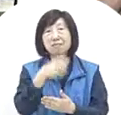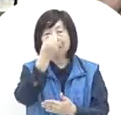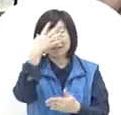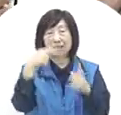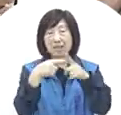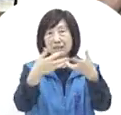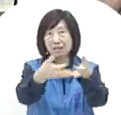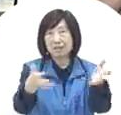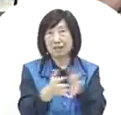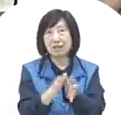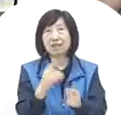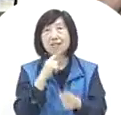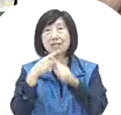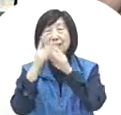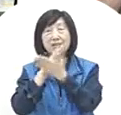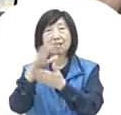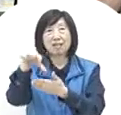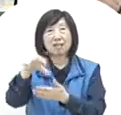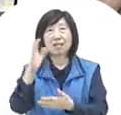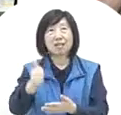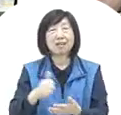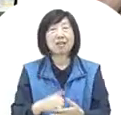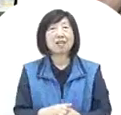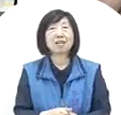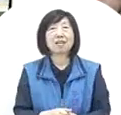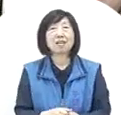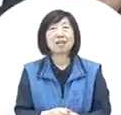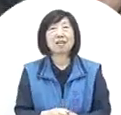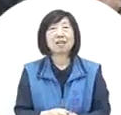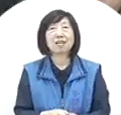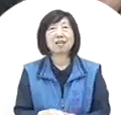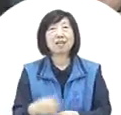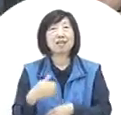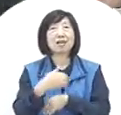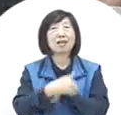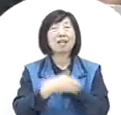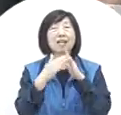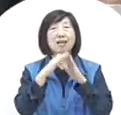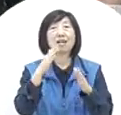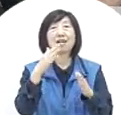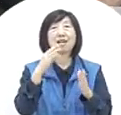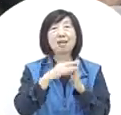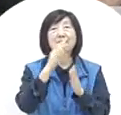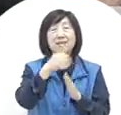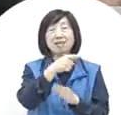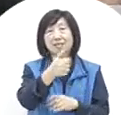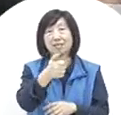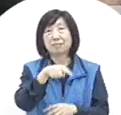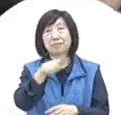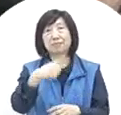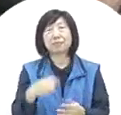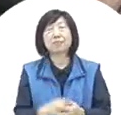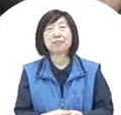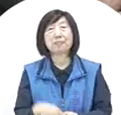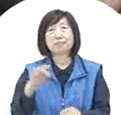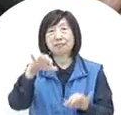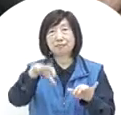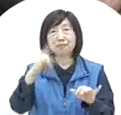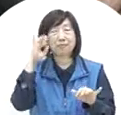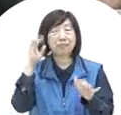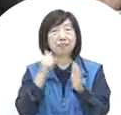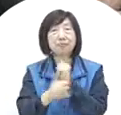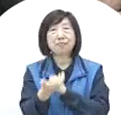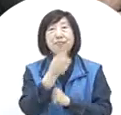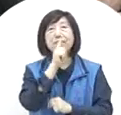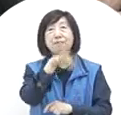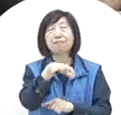年了。 是，好，秘书处长，谢谢。还有城乡局长，谢谢。这个地方创生其实就像刚刚农